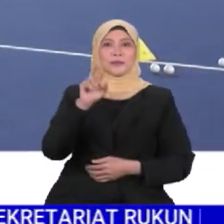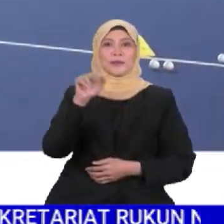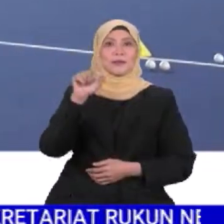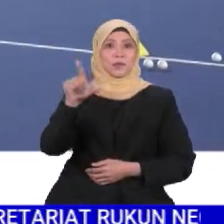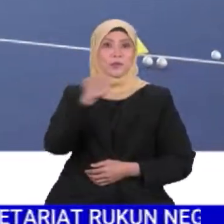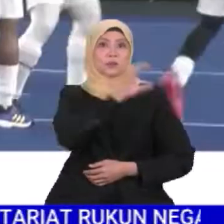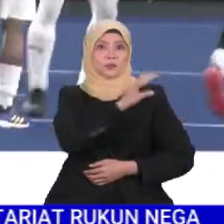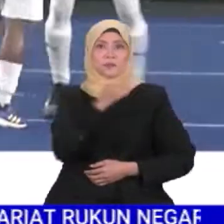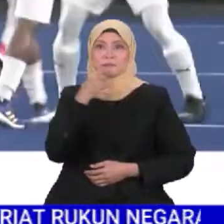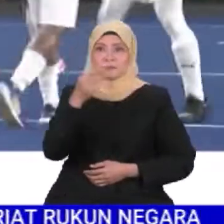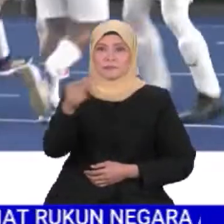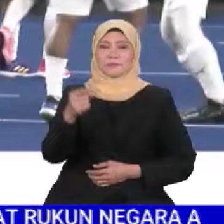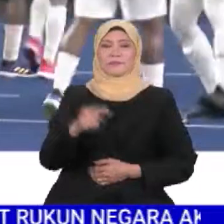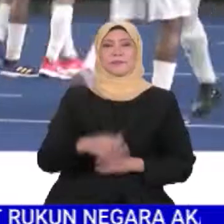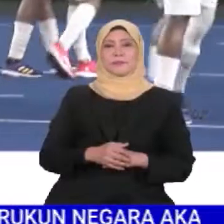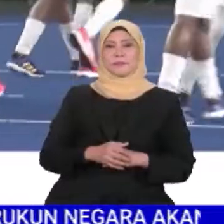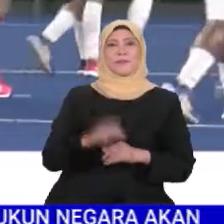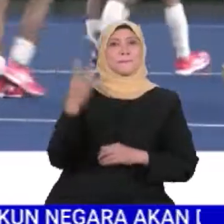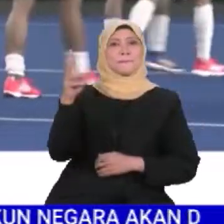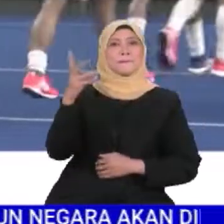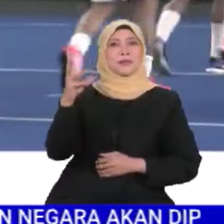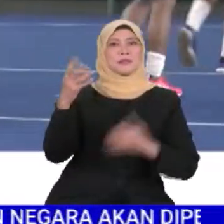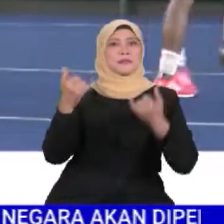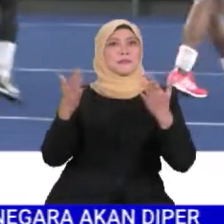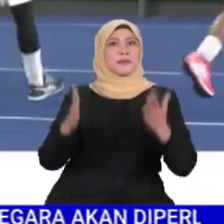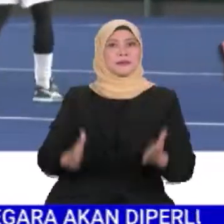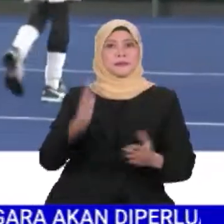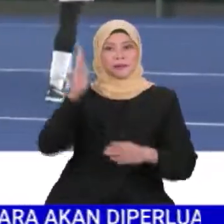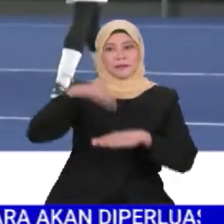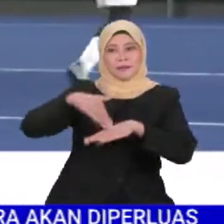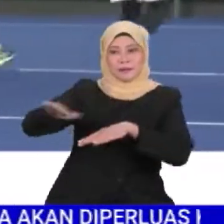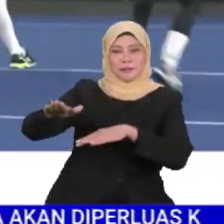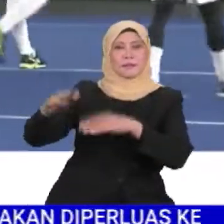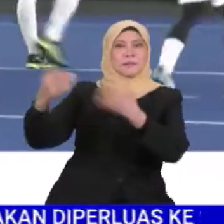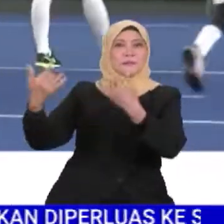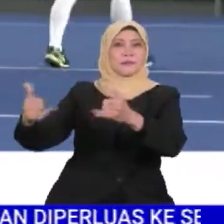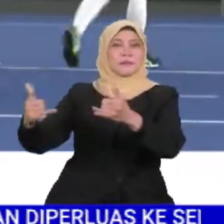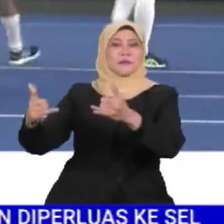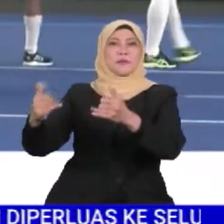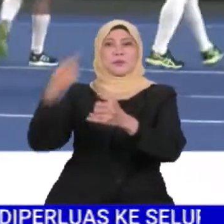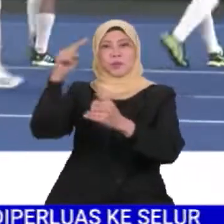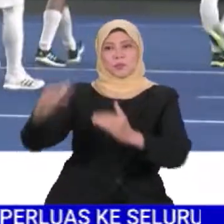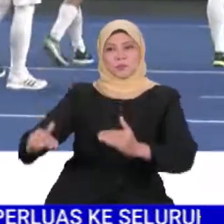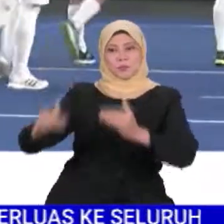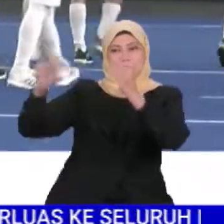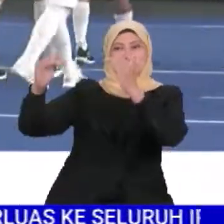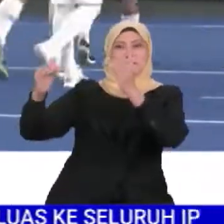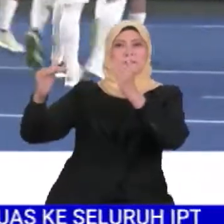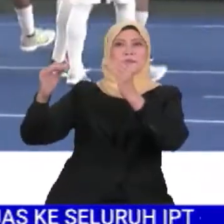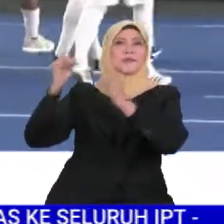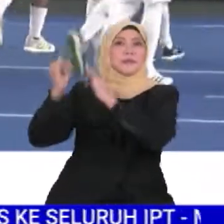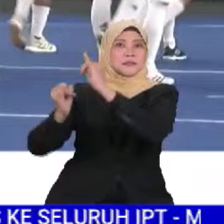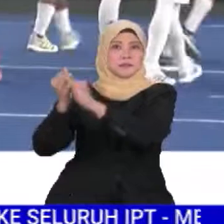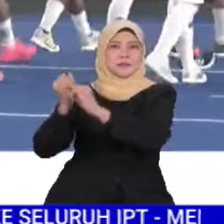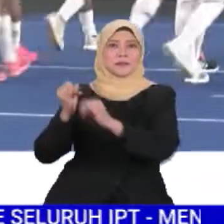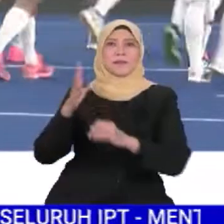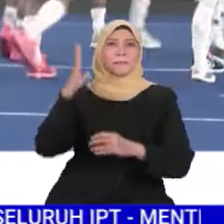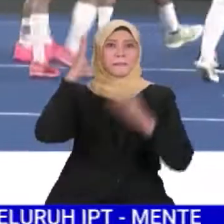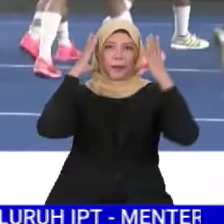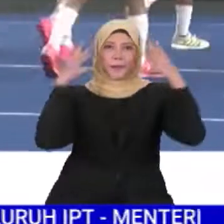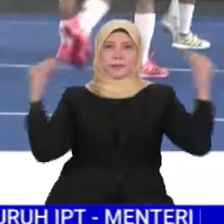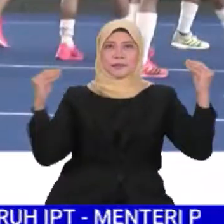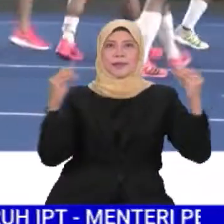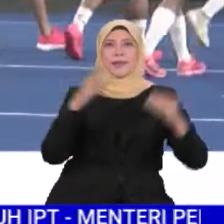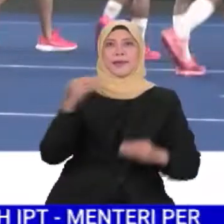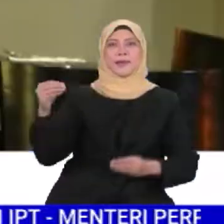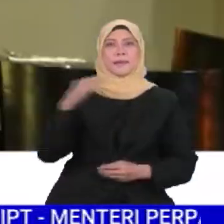Silvaraj berkata, sekurang-kurangnya 16 pemain akan dihantar untuk bermain di Liga Bertaraf Tinggi, antaranya di Belanda dan